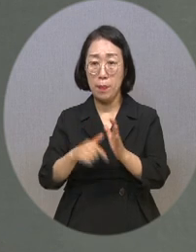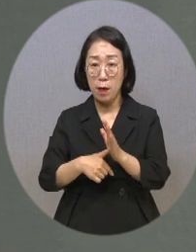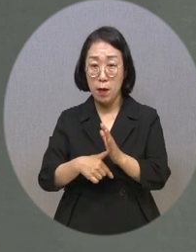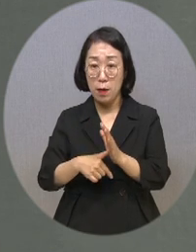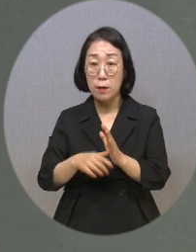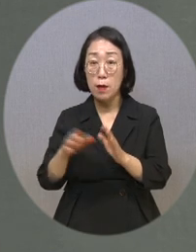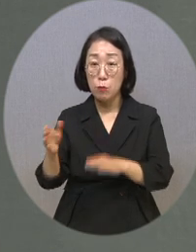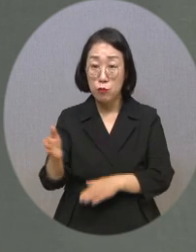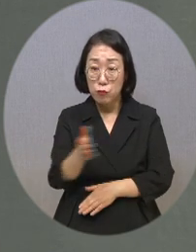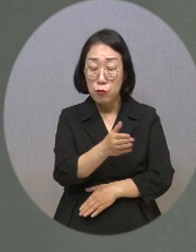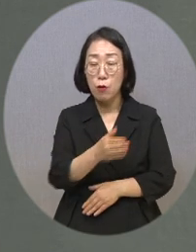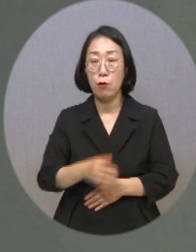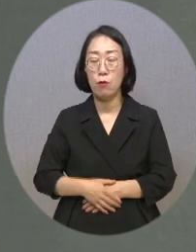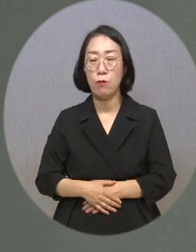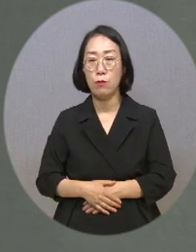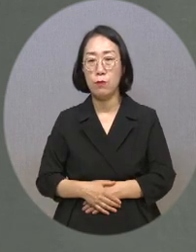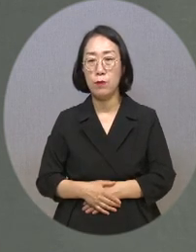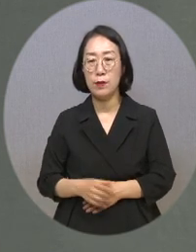계기가 돼서